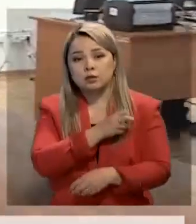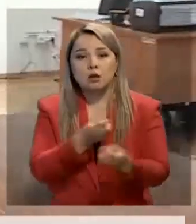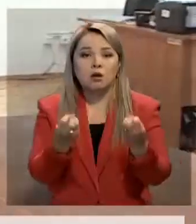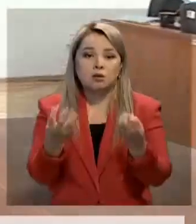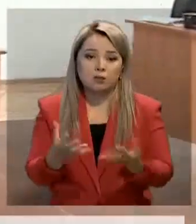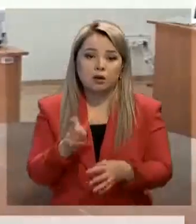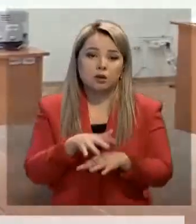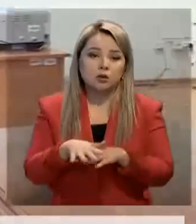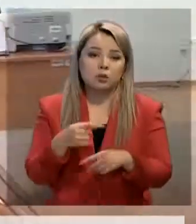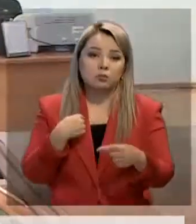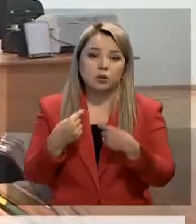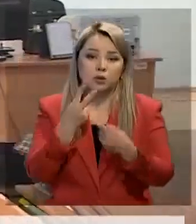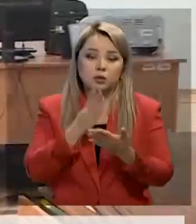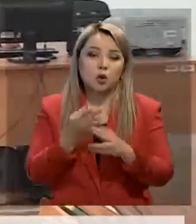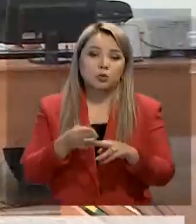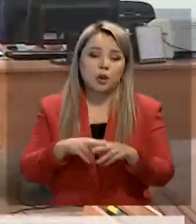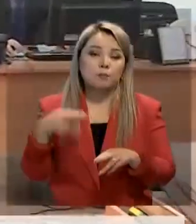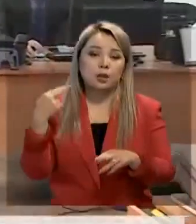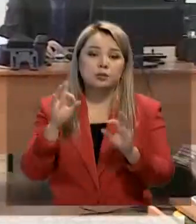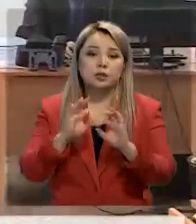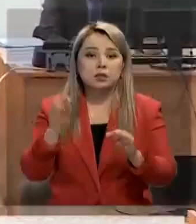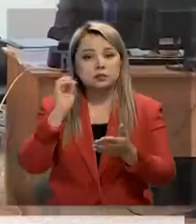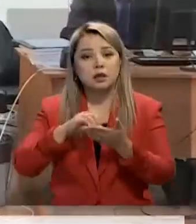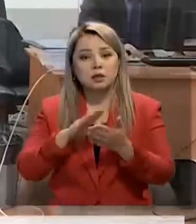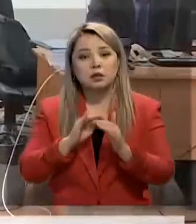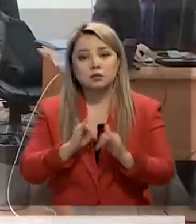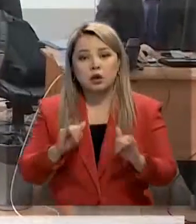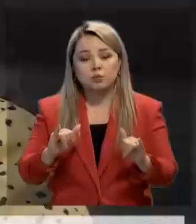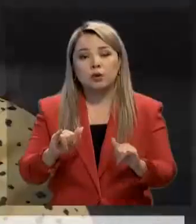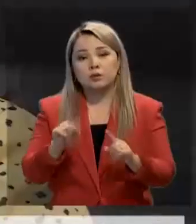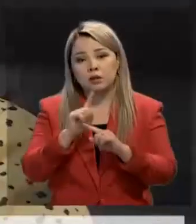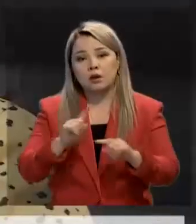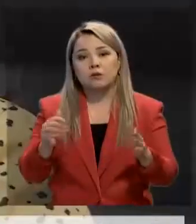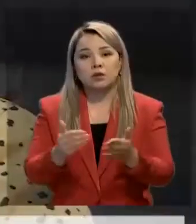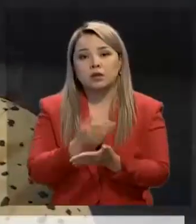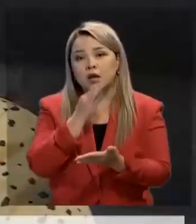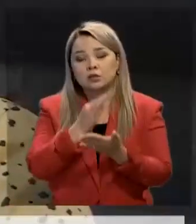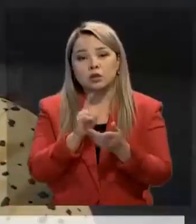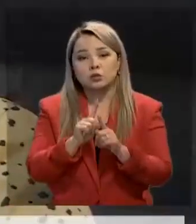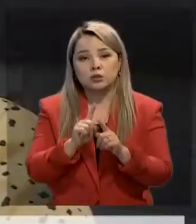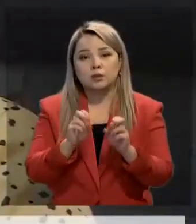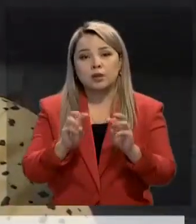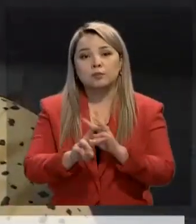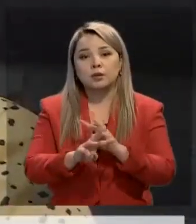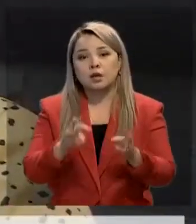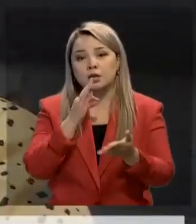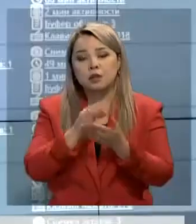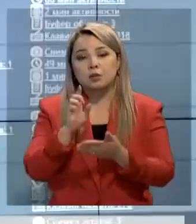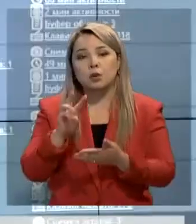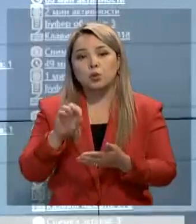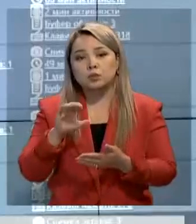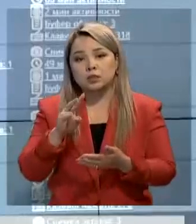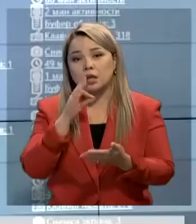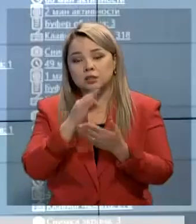қарапайым халық тартуда. Осылай деген президент цифрлық даму инновациялар және аэроғарыш өнеркәсібі министрі Бағдат